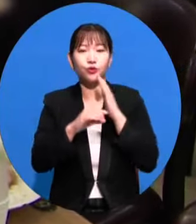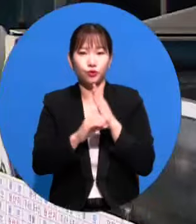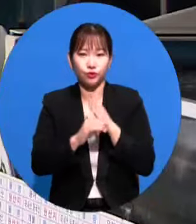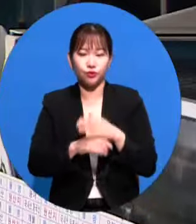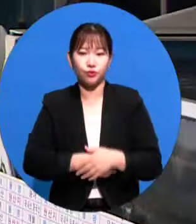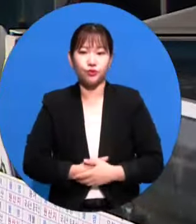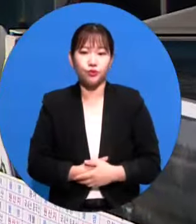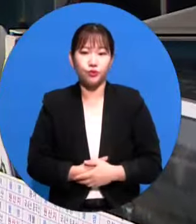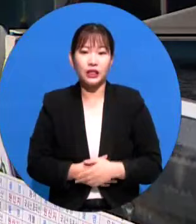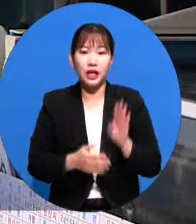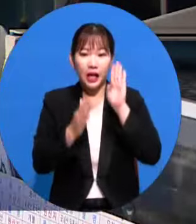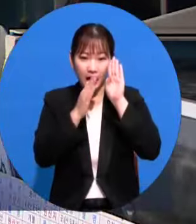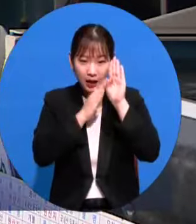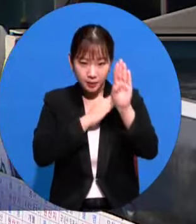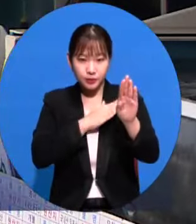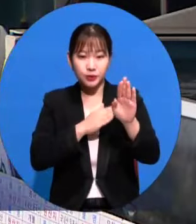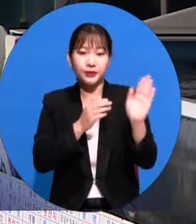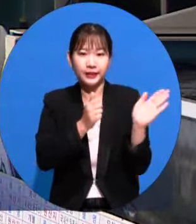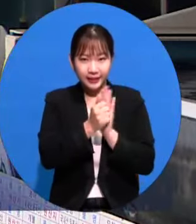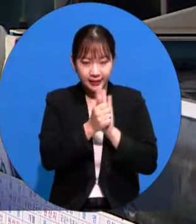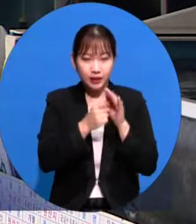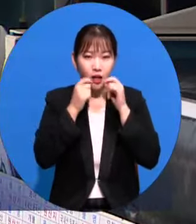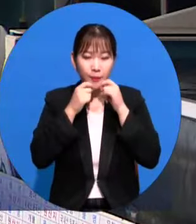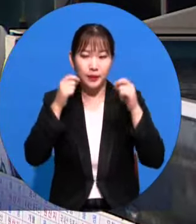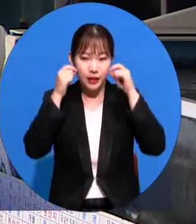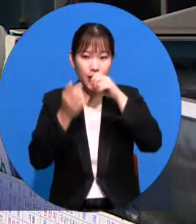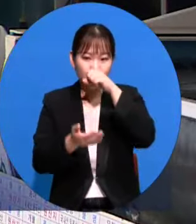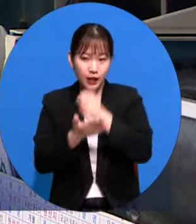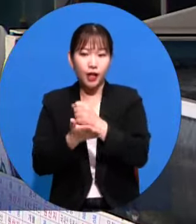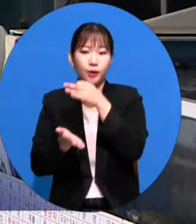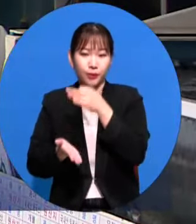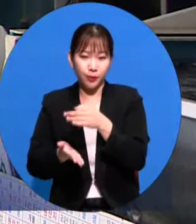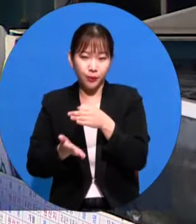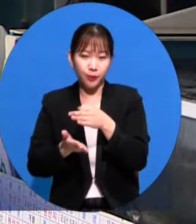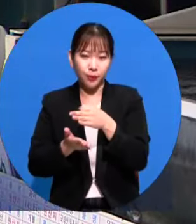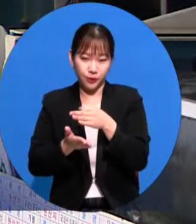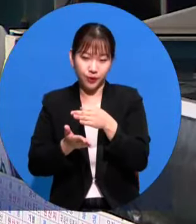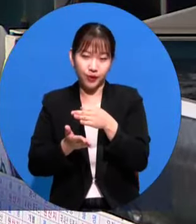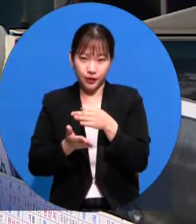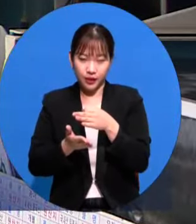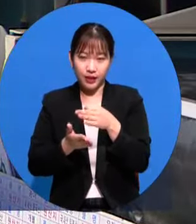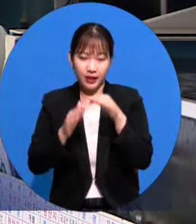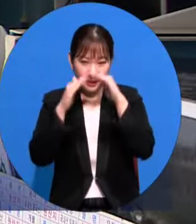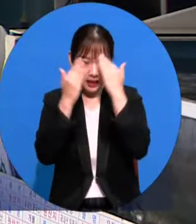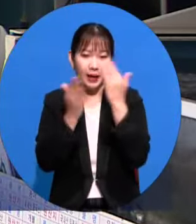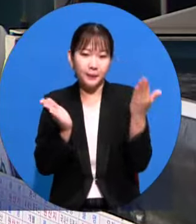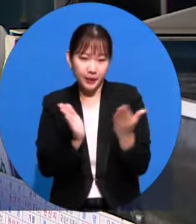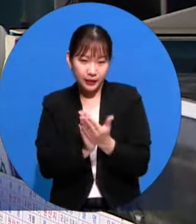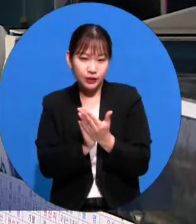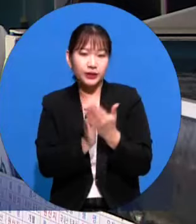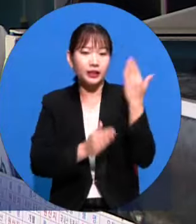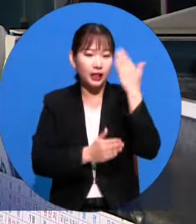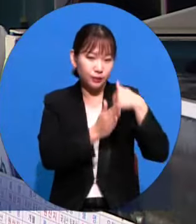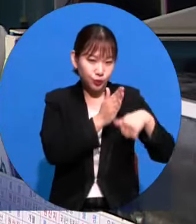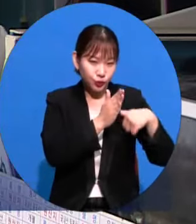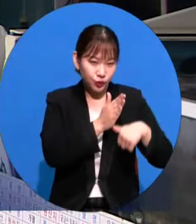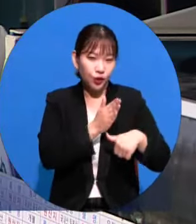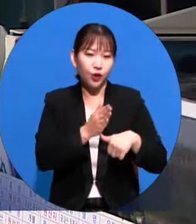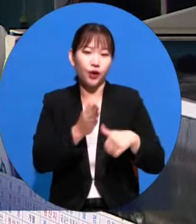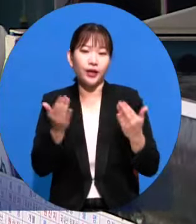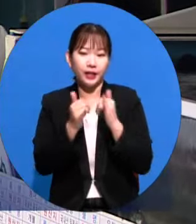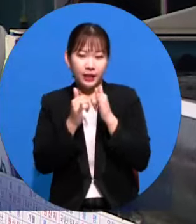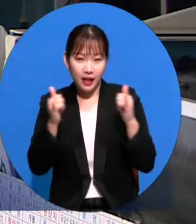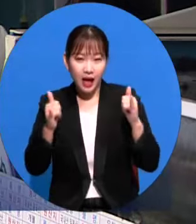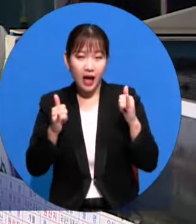있습니다. 앞으로 친절, 미소, 적정 가격의 캐치프레이즈로 위생용품, 영업자 준상